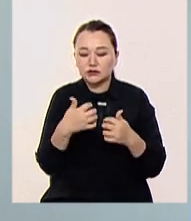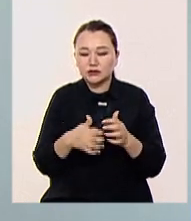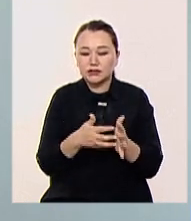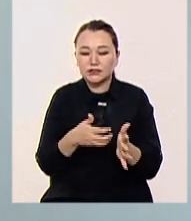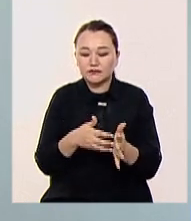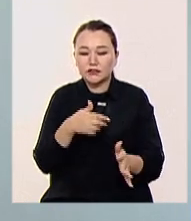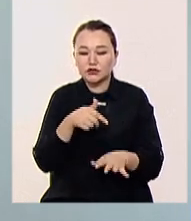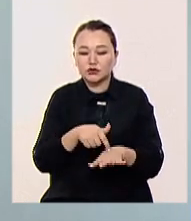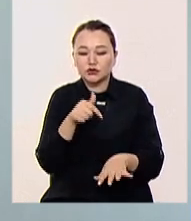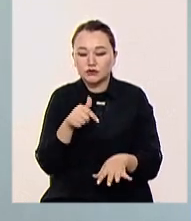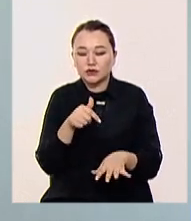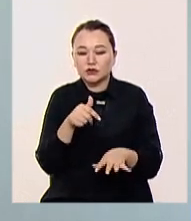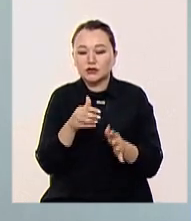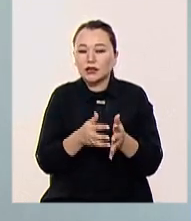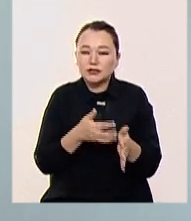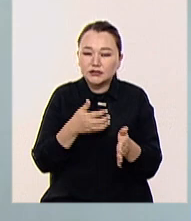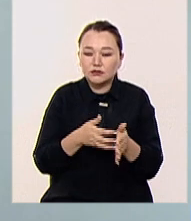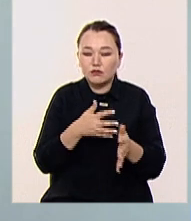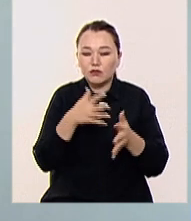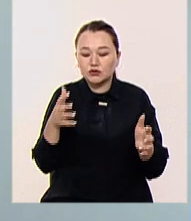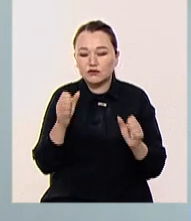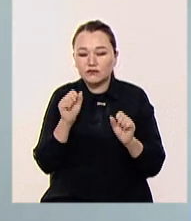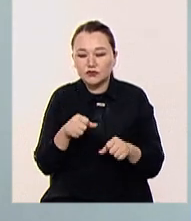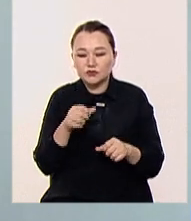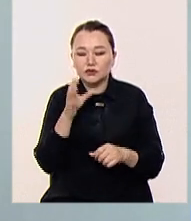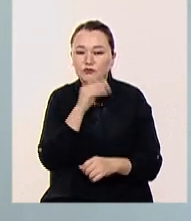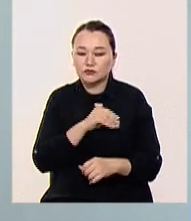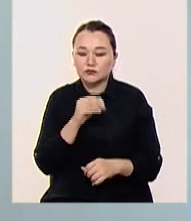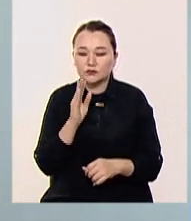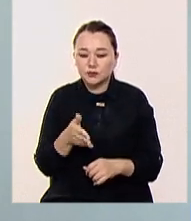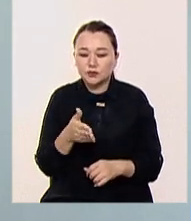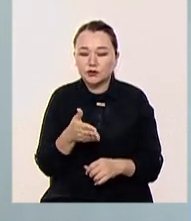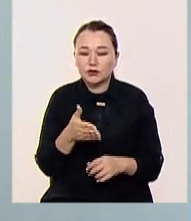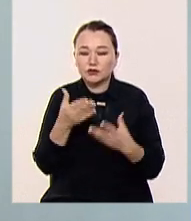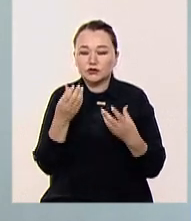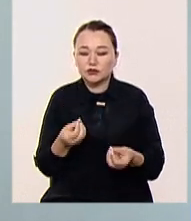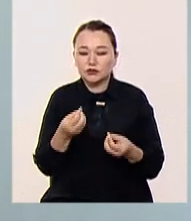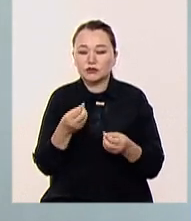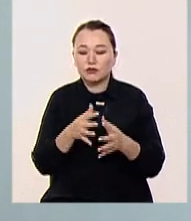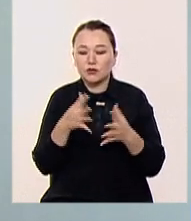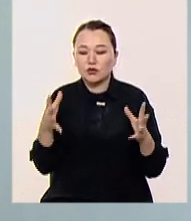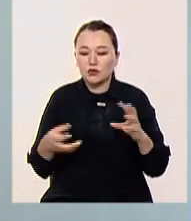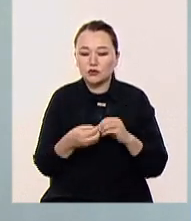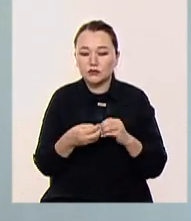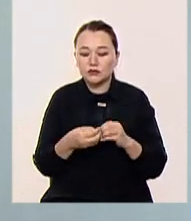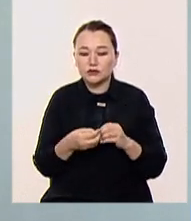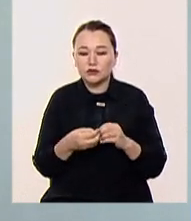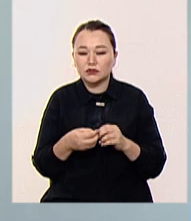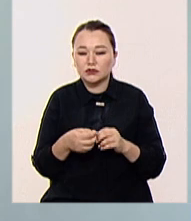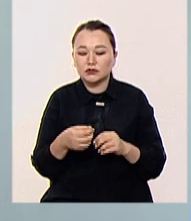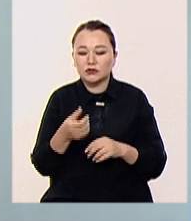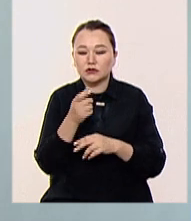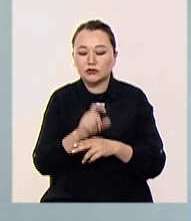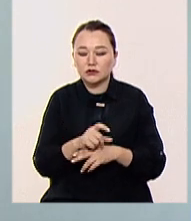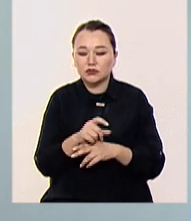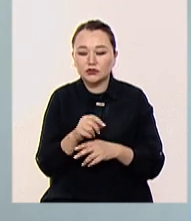тапшылықтың орын алуына үлкен мүмкіндік беріп алуымыз мүмкін. Одан кейін жалпы осы мынау